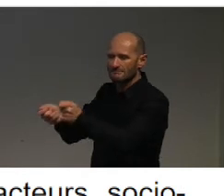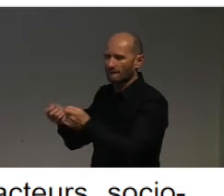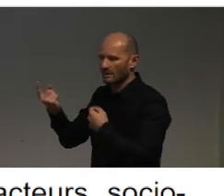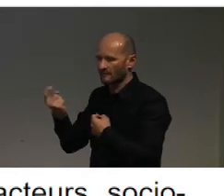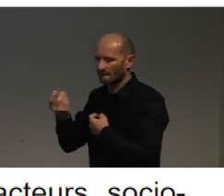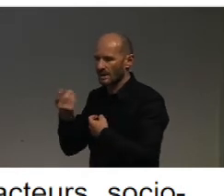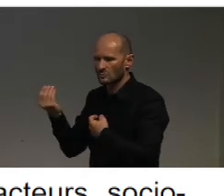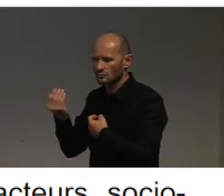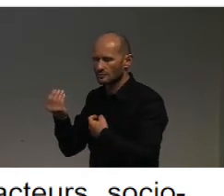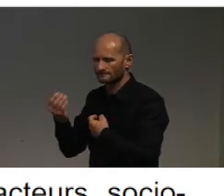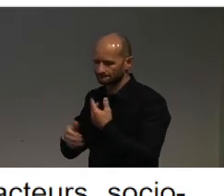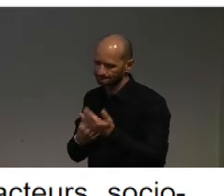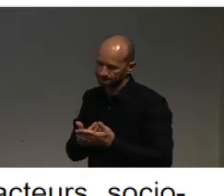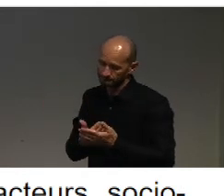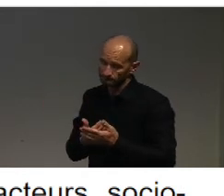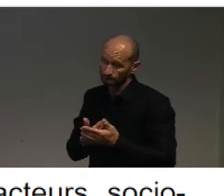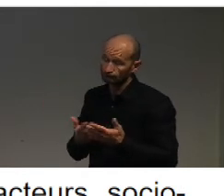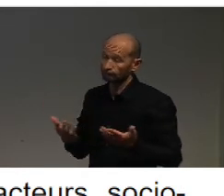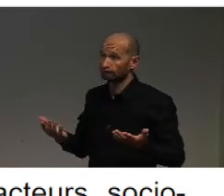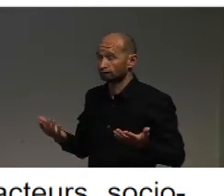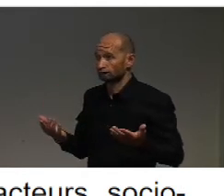Alors ça se discute, parce